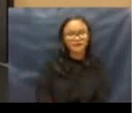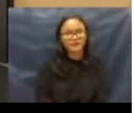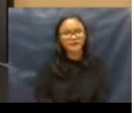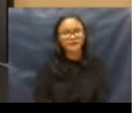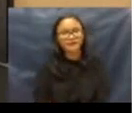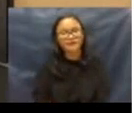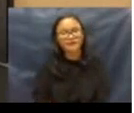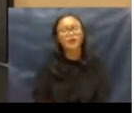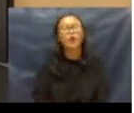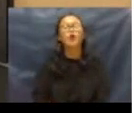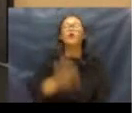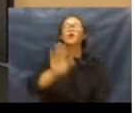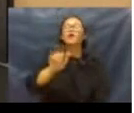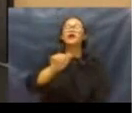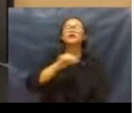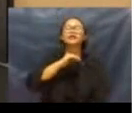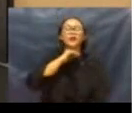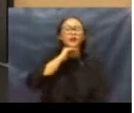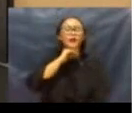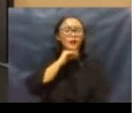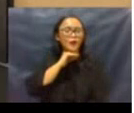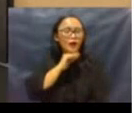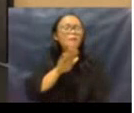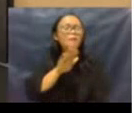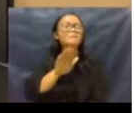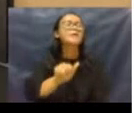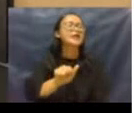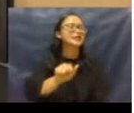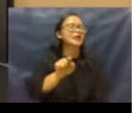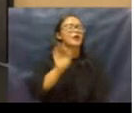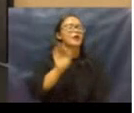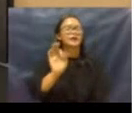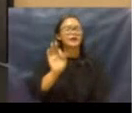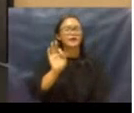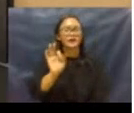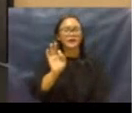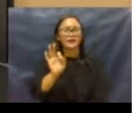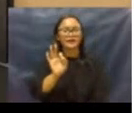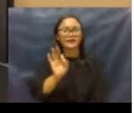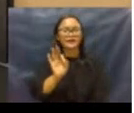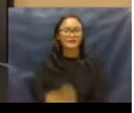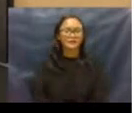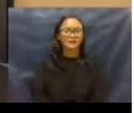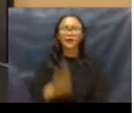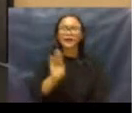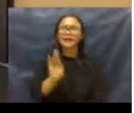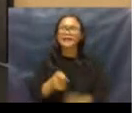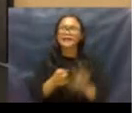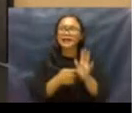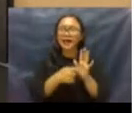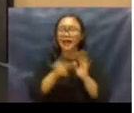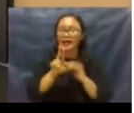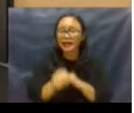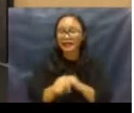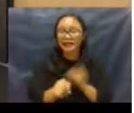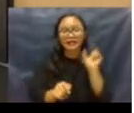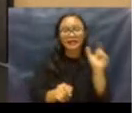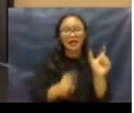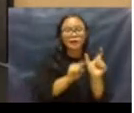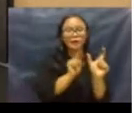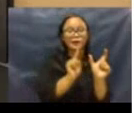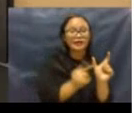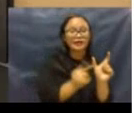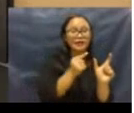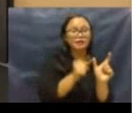Masih ditunggu. Masih ditunggu. Oke, baiklah. Kalau gitu saya kasih clue lagi ya. Kata yang pertama itu adalah